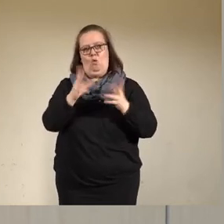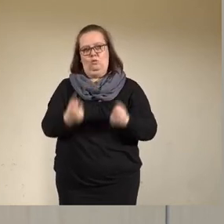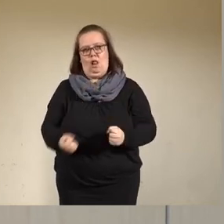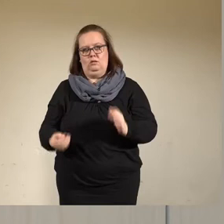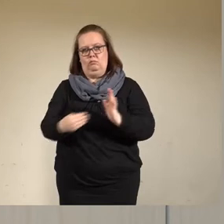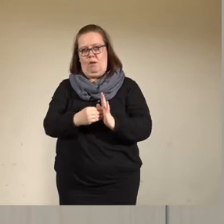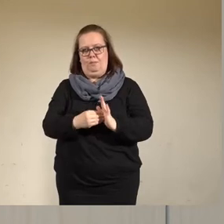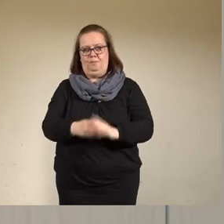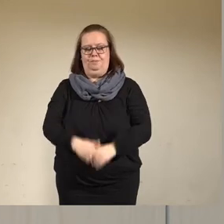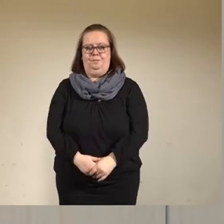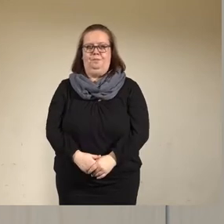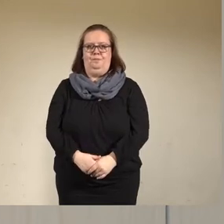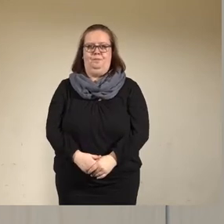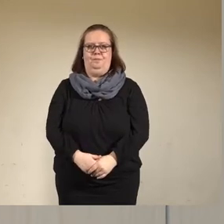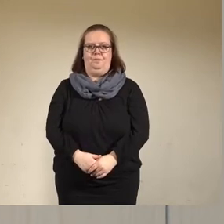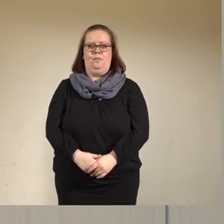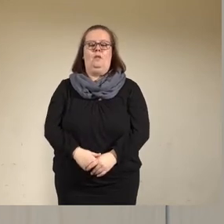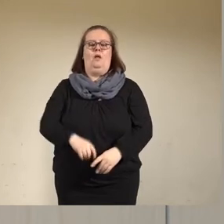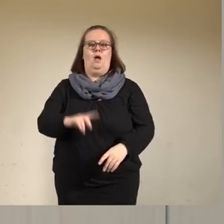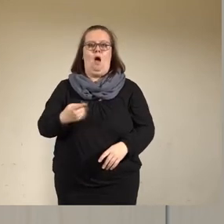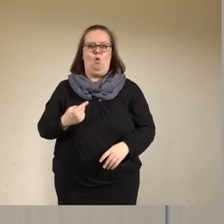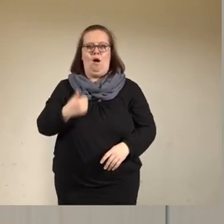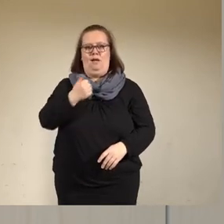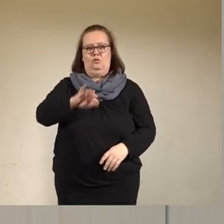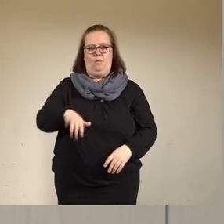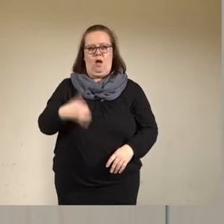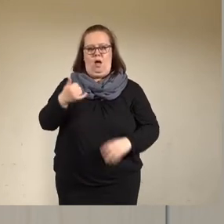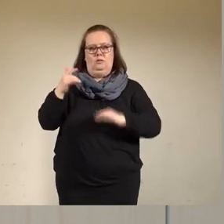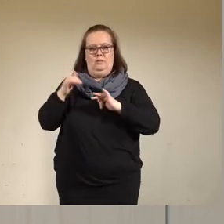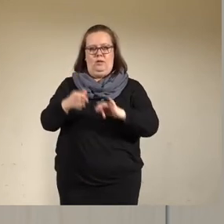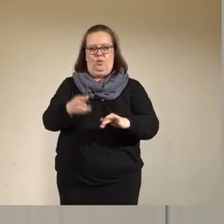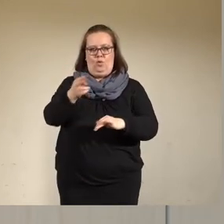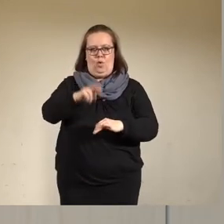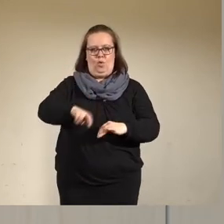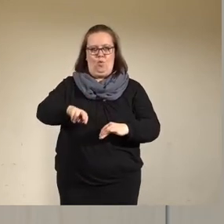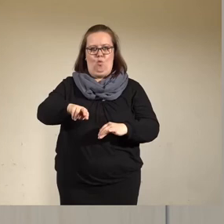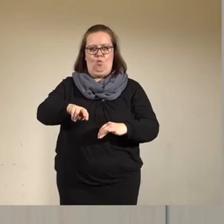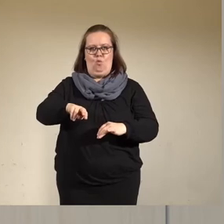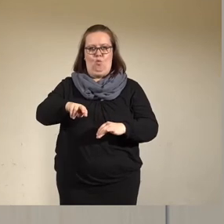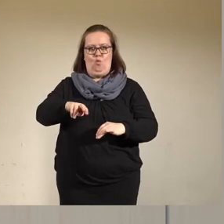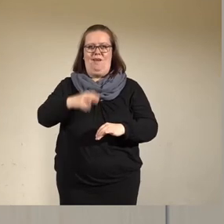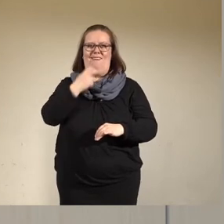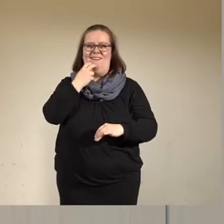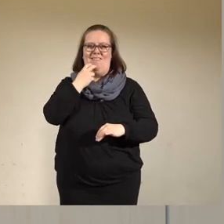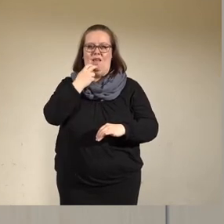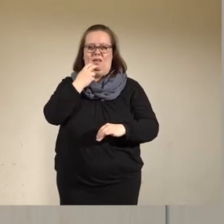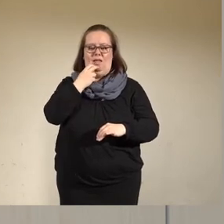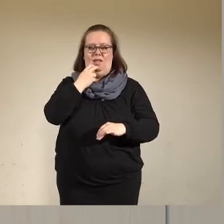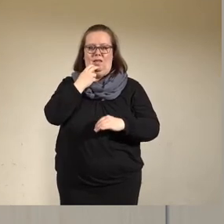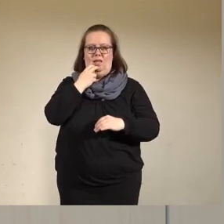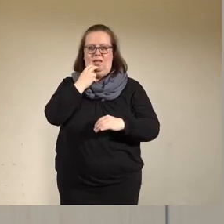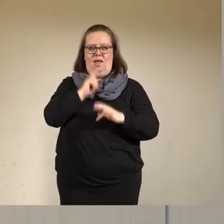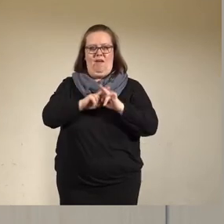Haushalt hineinverhandelt. Wir haben ein 1,1 Millionen Euro teures